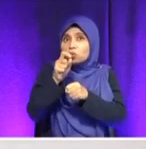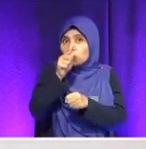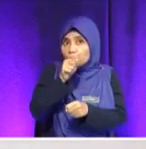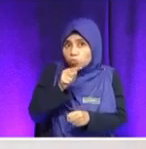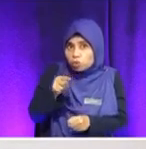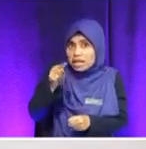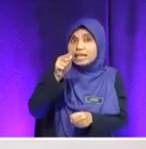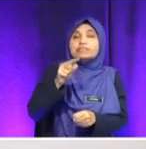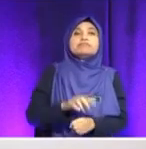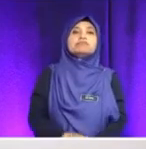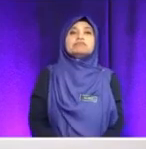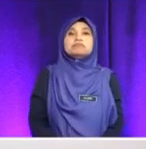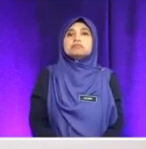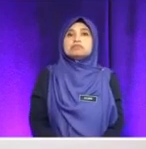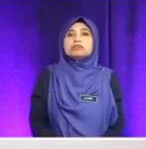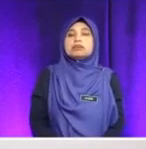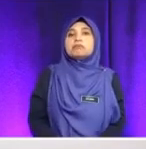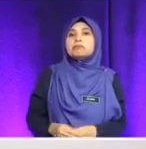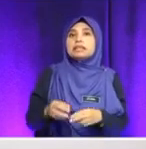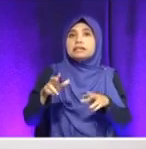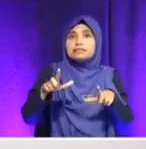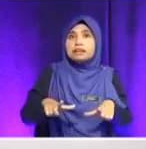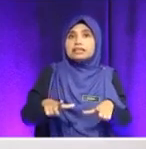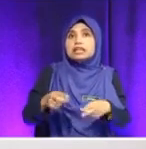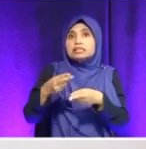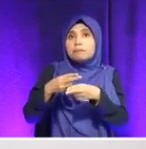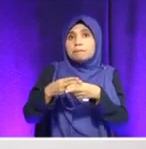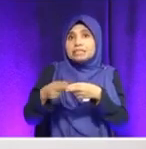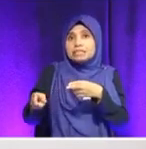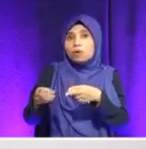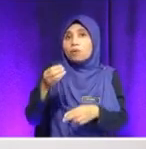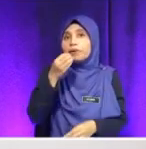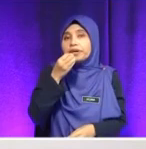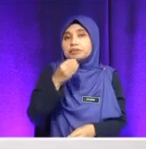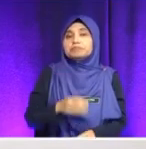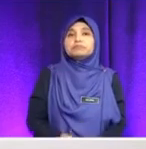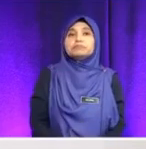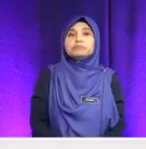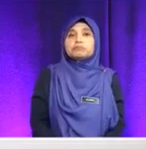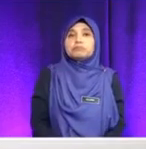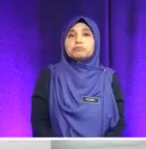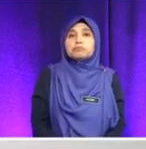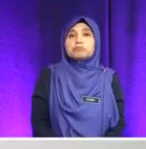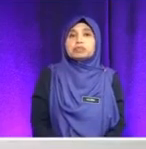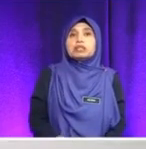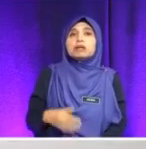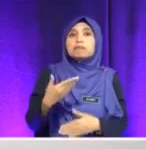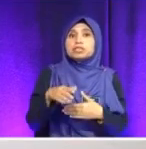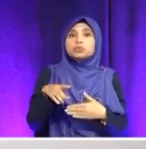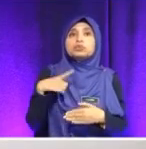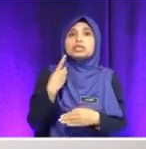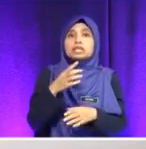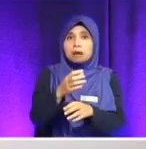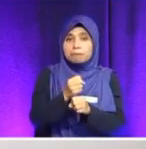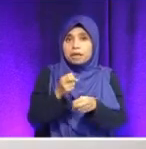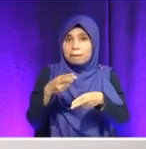sebelah pisau makan. Kita nak secara terbuka ke tertutup ni, cikgu? Terbuka. Oh, terbuka. Baik, cikgu. Okey. Kemudian kita ambil